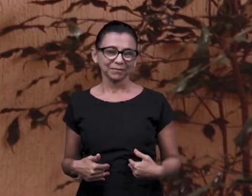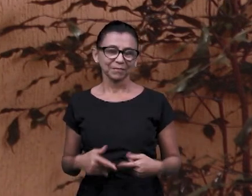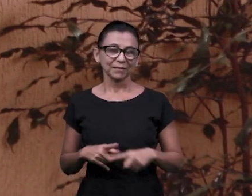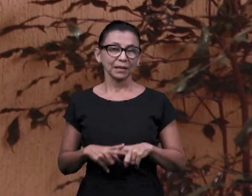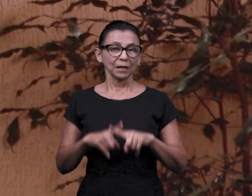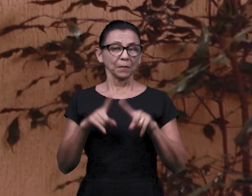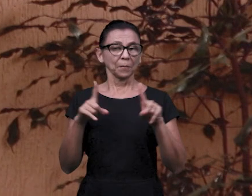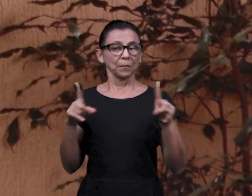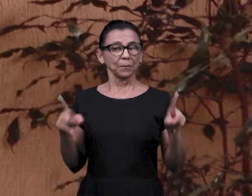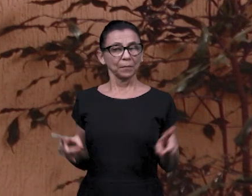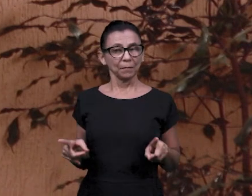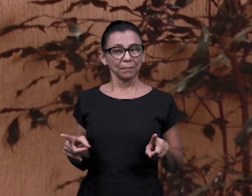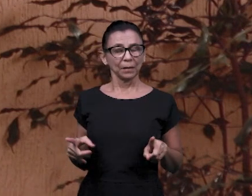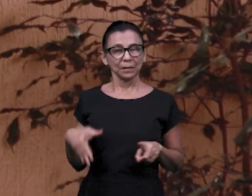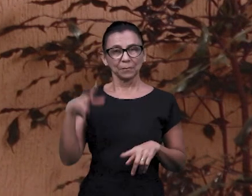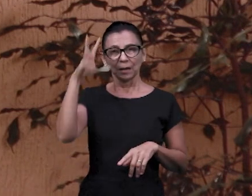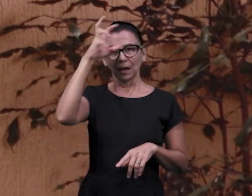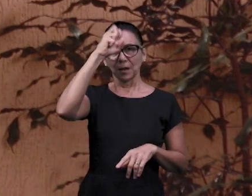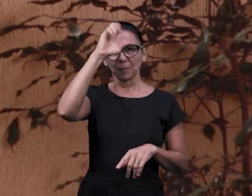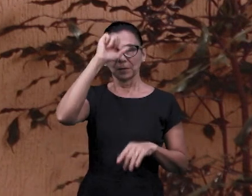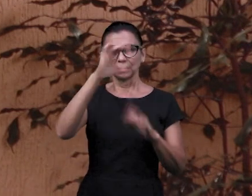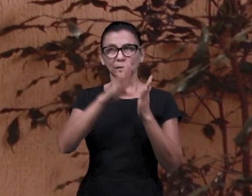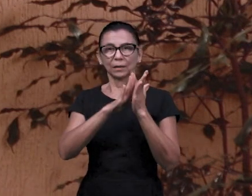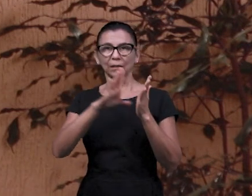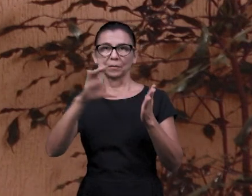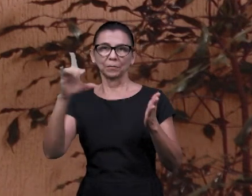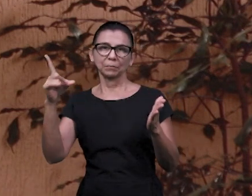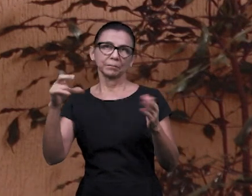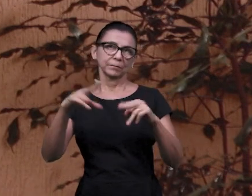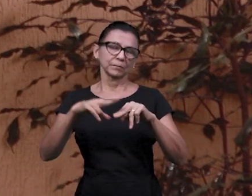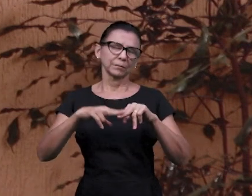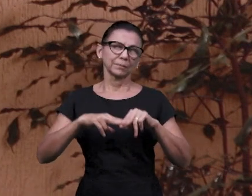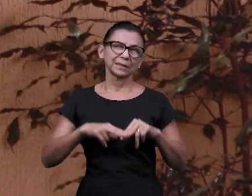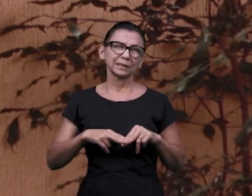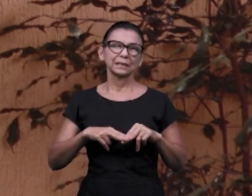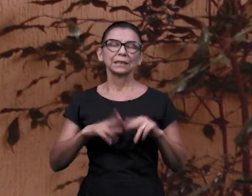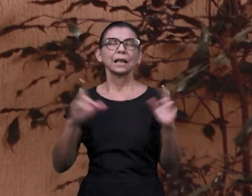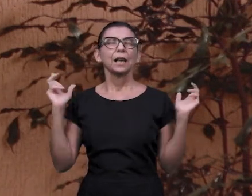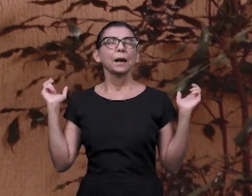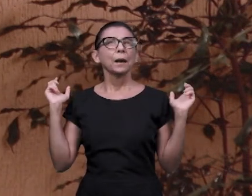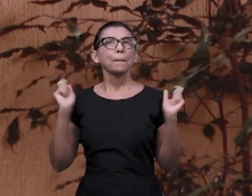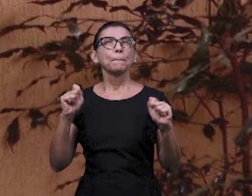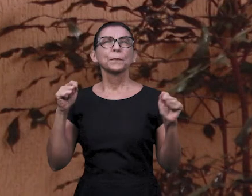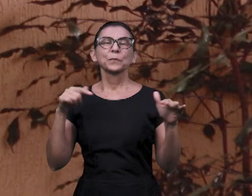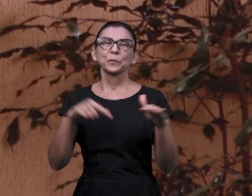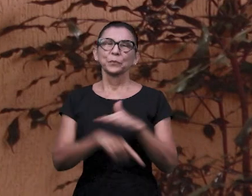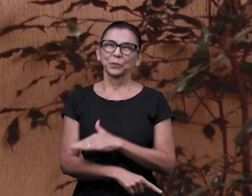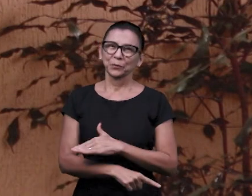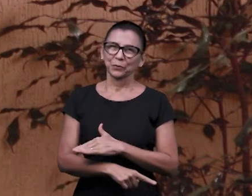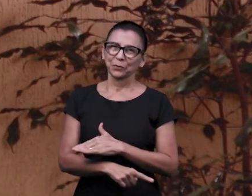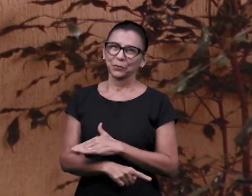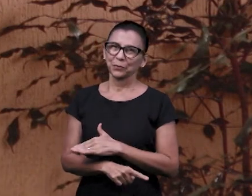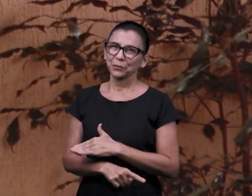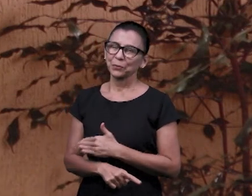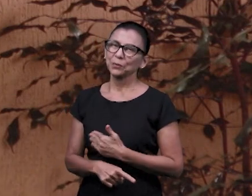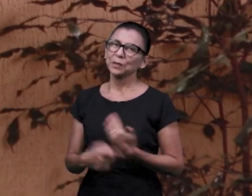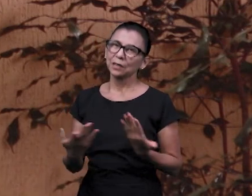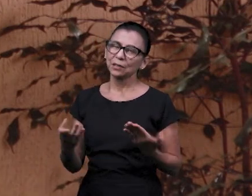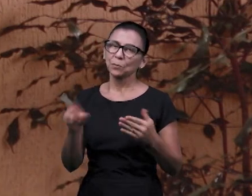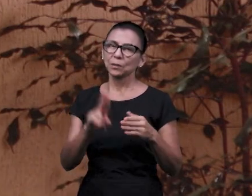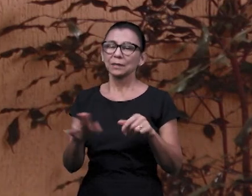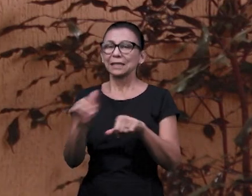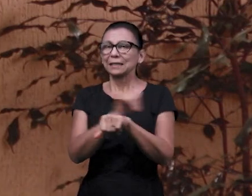mais afin qu'elles puissent apprendre la parole du Seigneur d'une manière plus efficace, c'est que nous